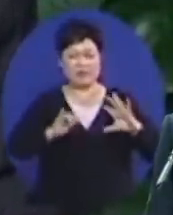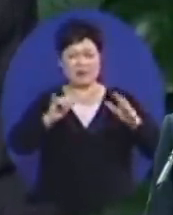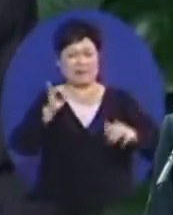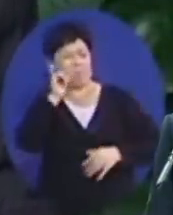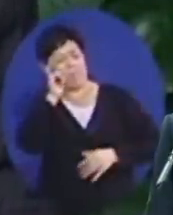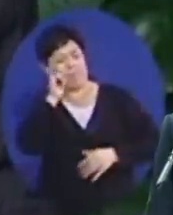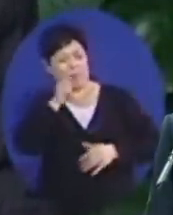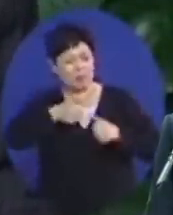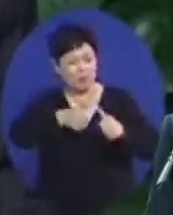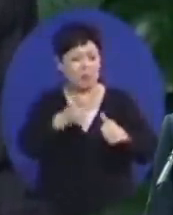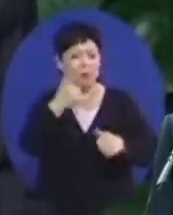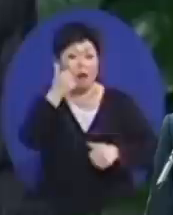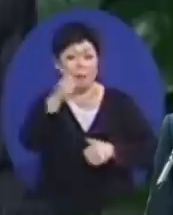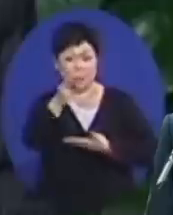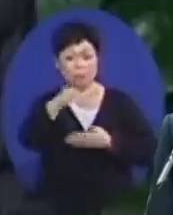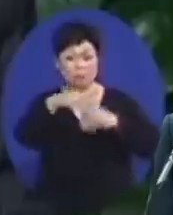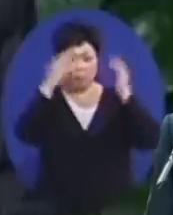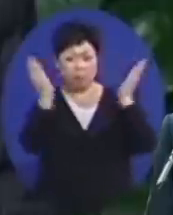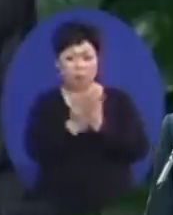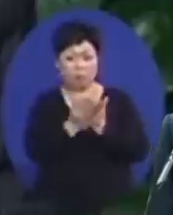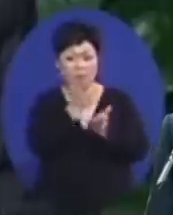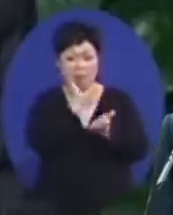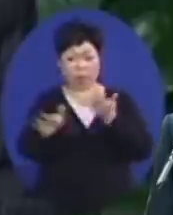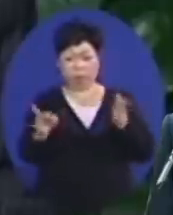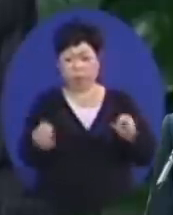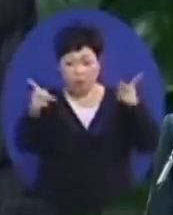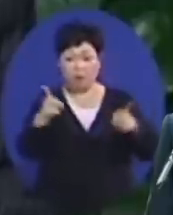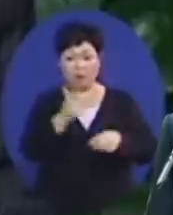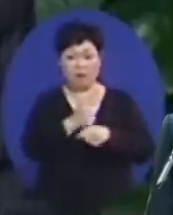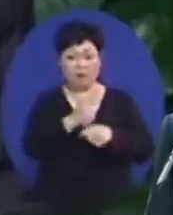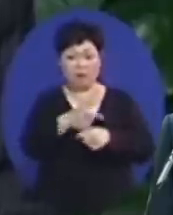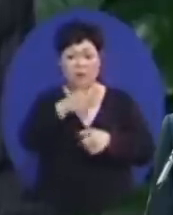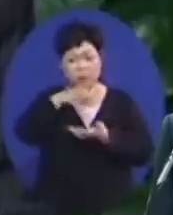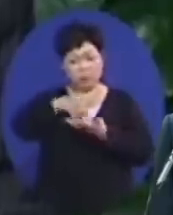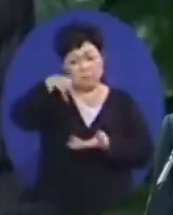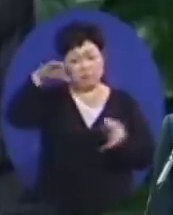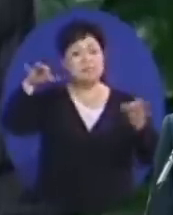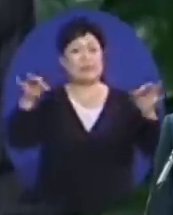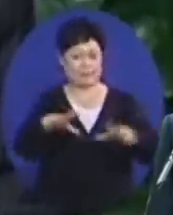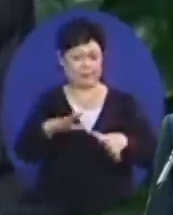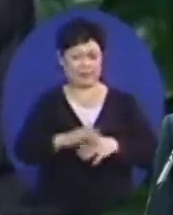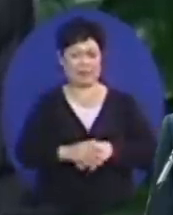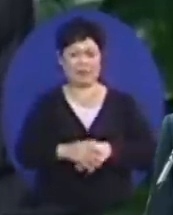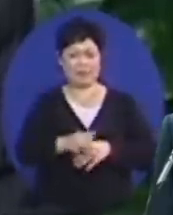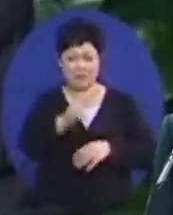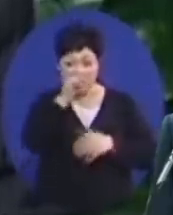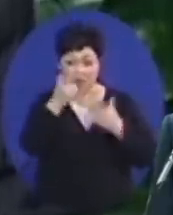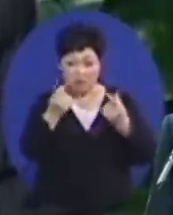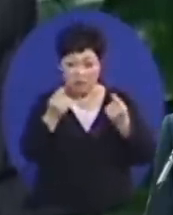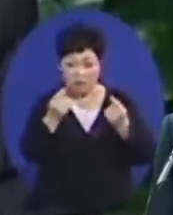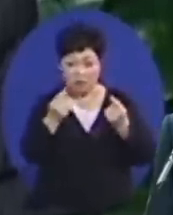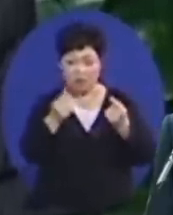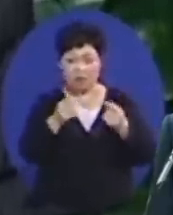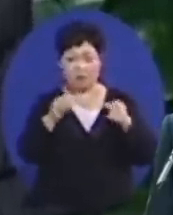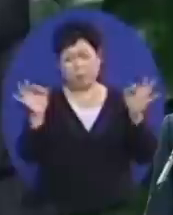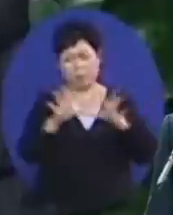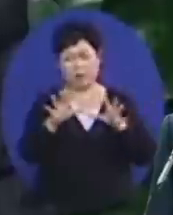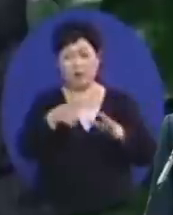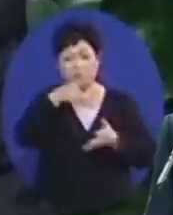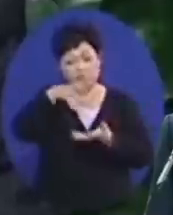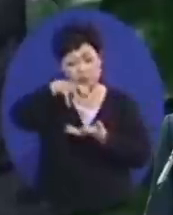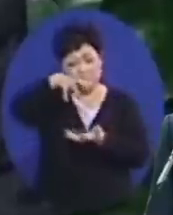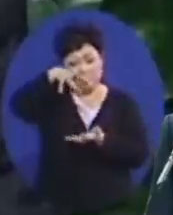쫓아서 아버지의 재산을 다 탕진하고 나니 물거품이 오래가지 않습니다. 있는 것 같으나 끄집니다. 여러분, 물거품을 한번 붙잡아